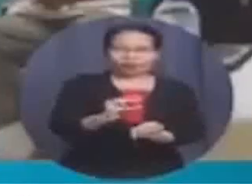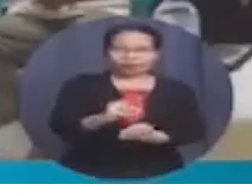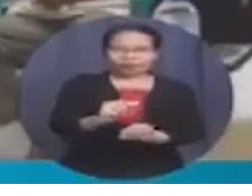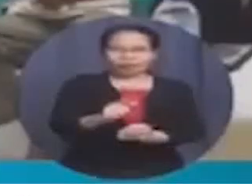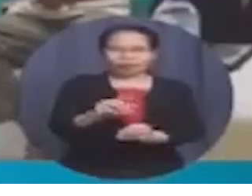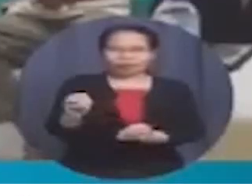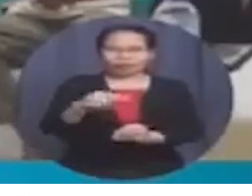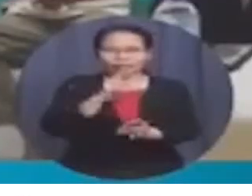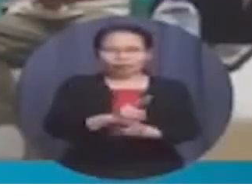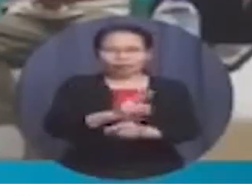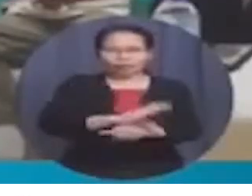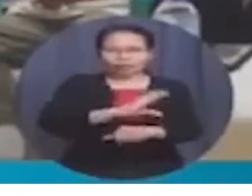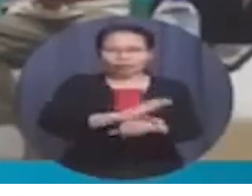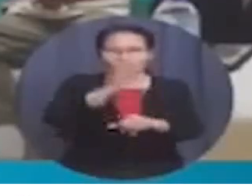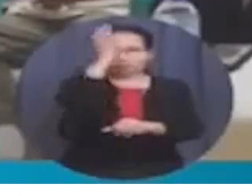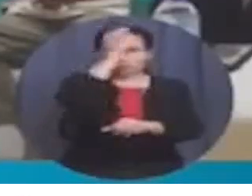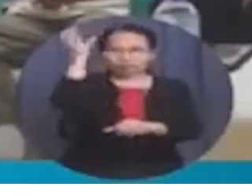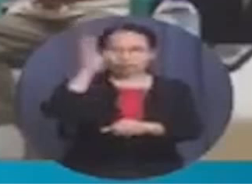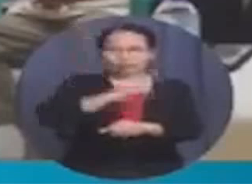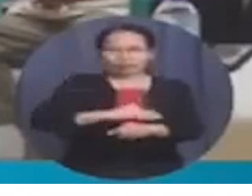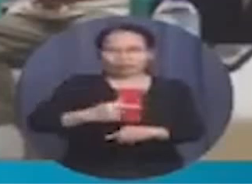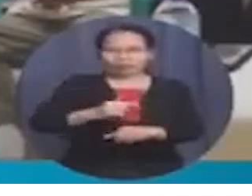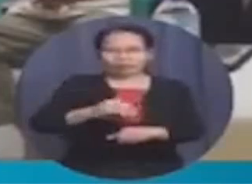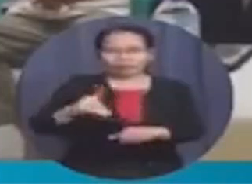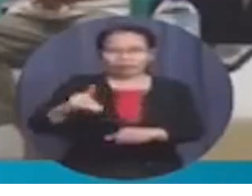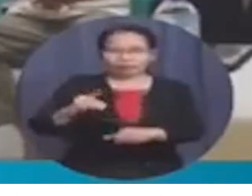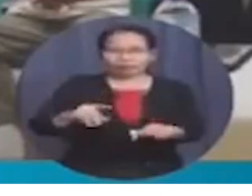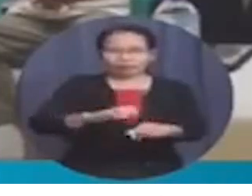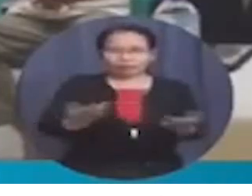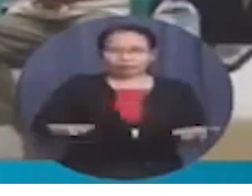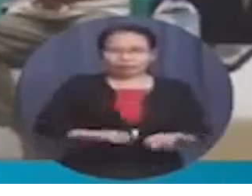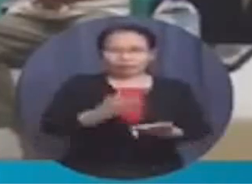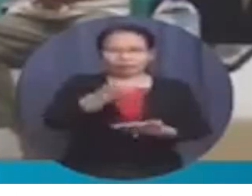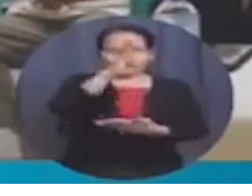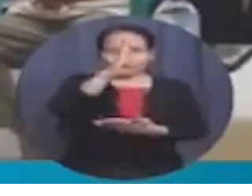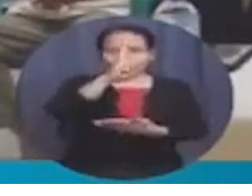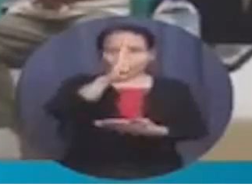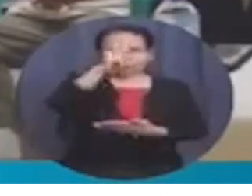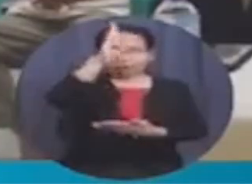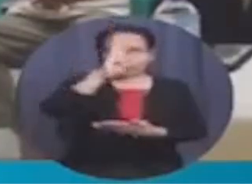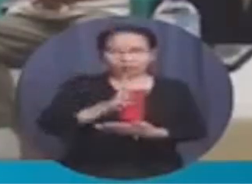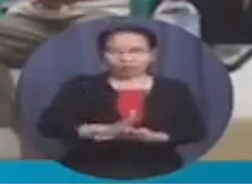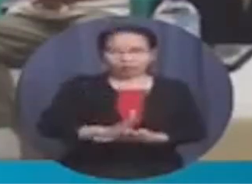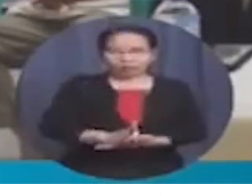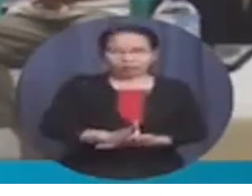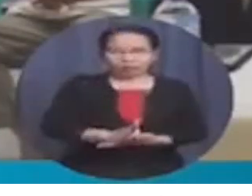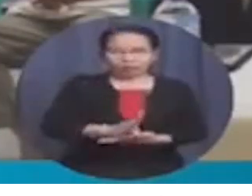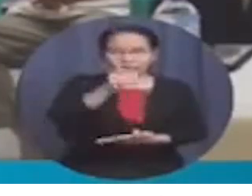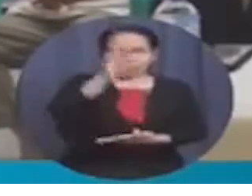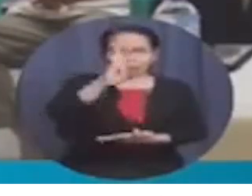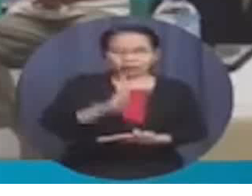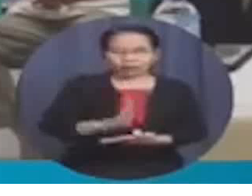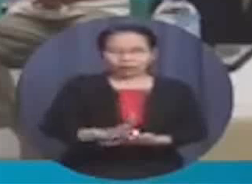Manalo, ng Iglesia Katolika, God is everywhere, God is like this and like that, God